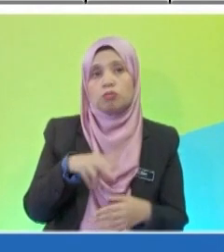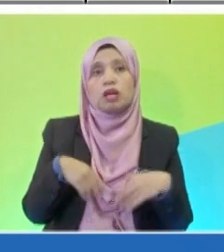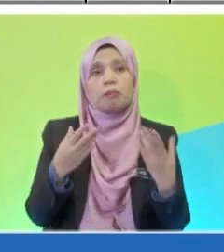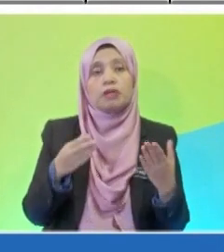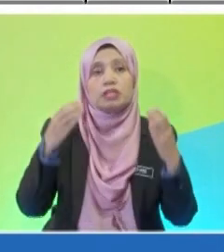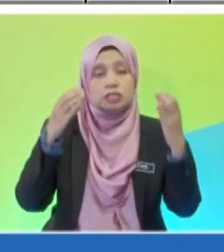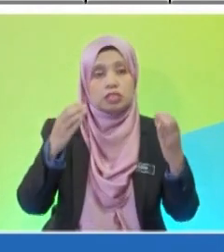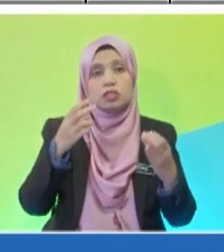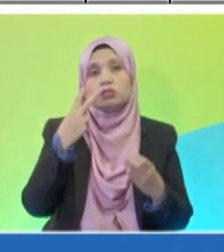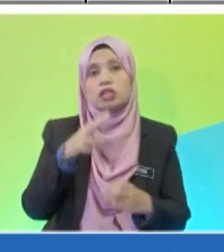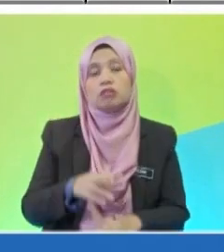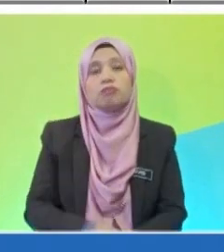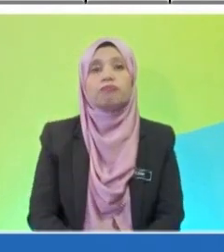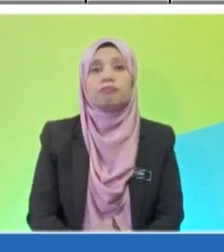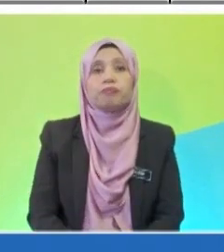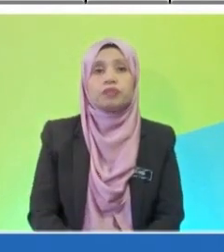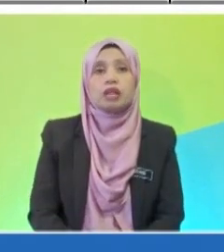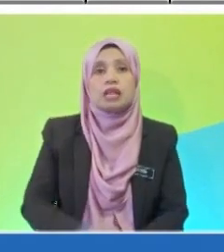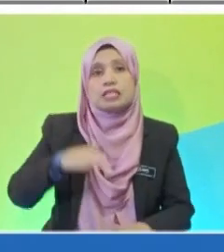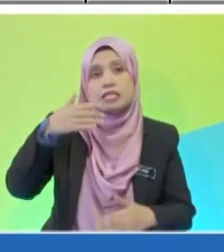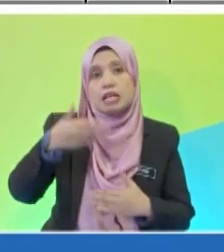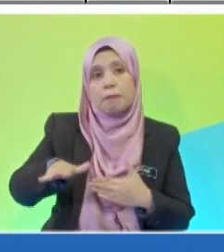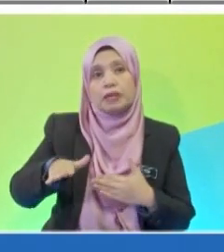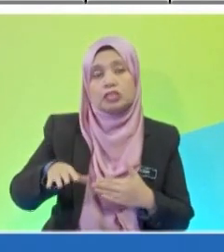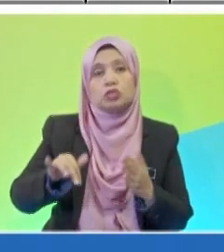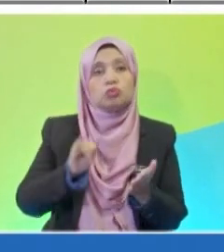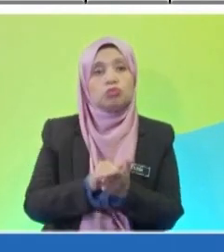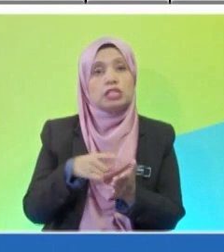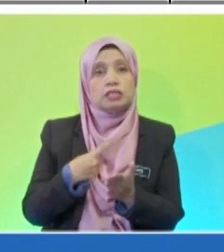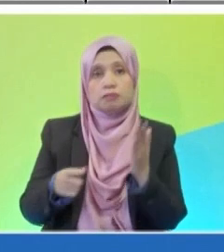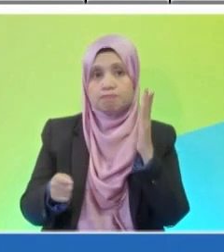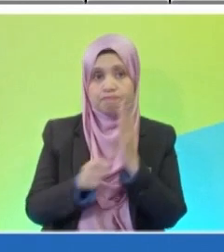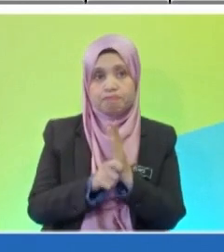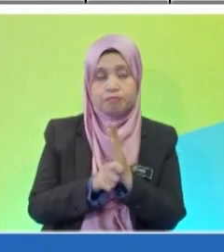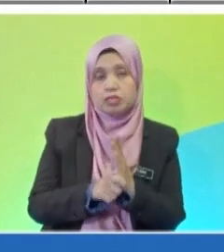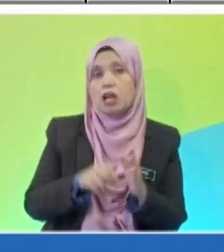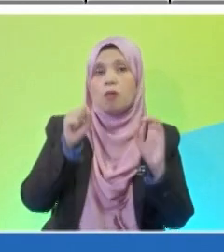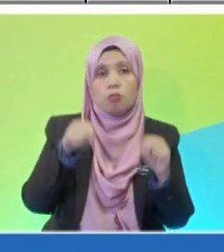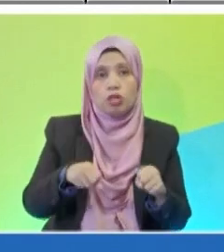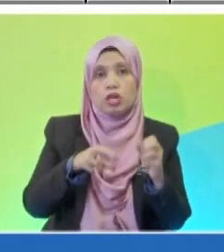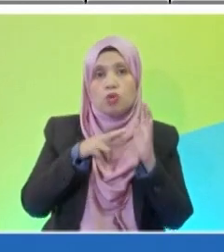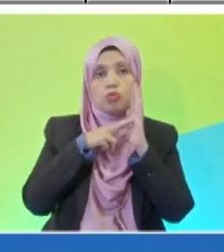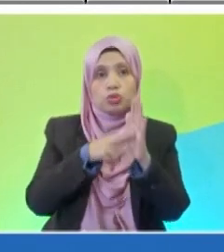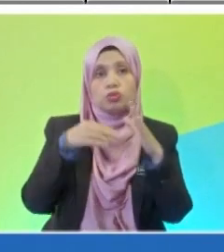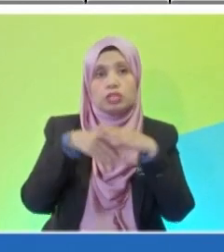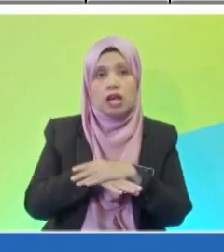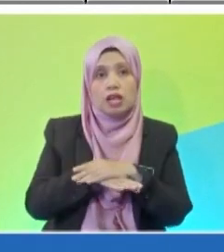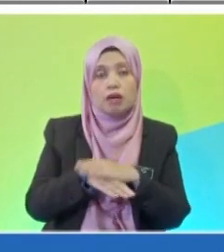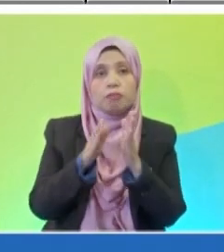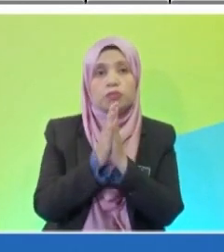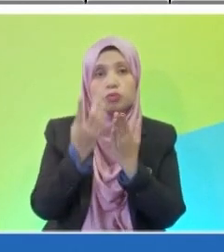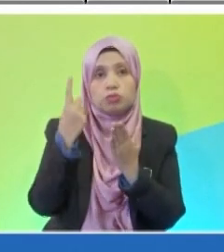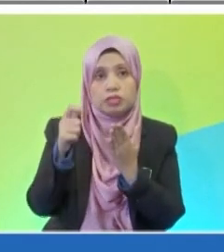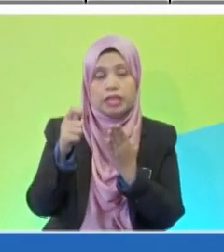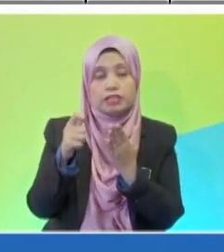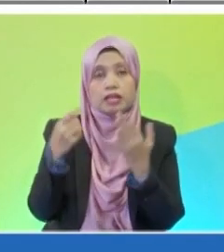dalam akaun pengasingan untung rugi. Selepas untung bersih, kita tambah. Awak boleh lihat di sini. Boleh rujuk dalam buku teks, ada